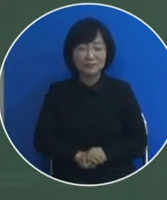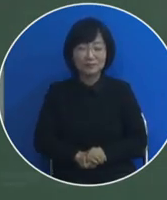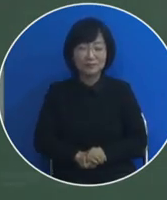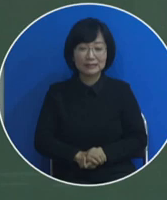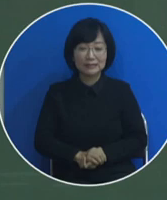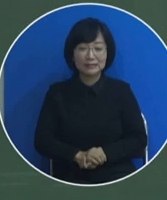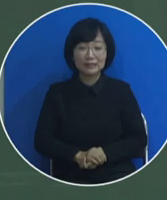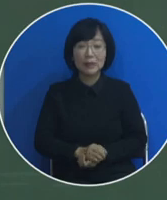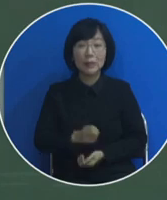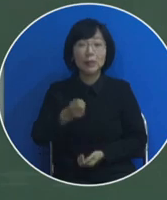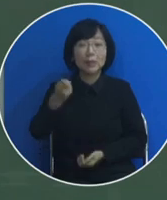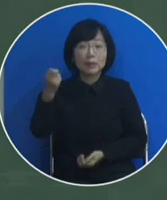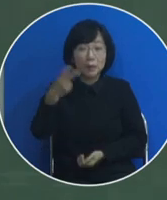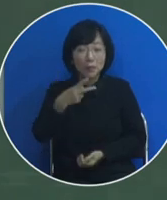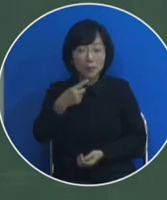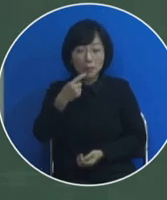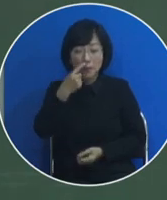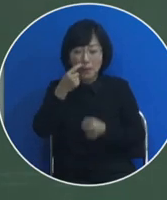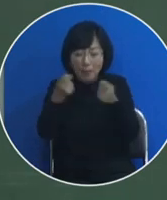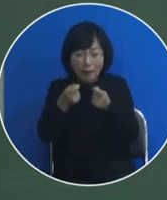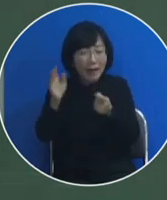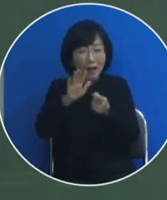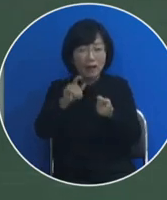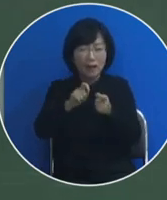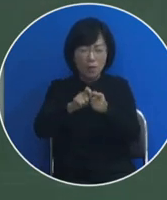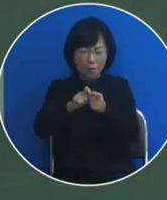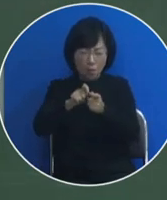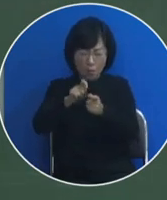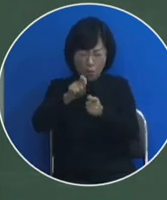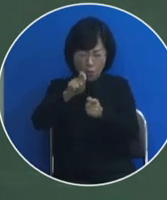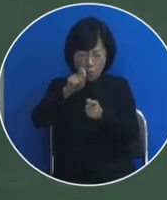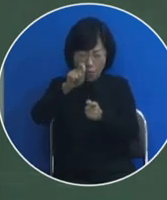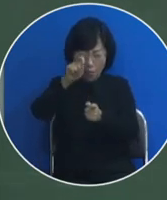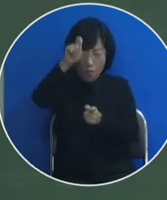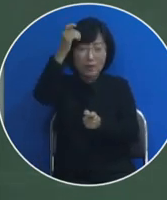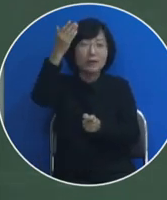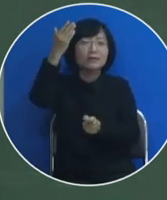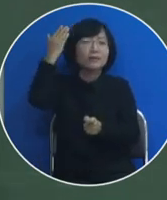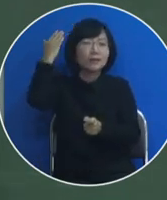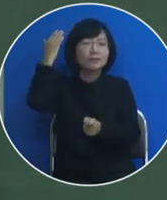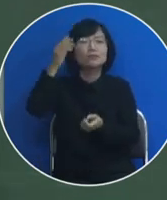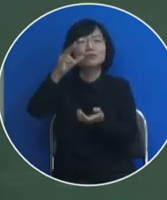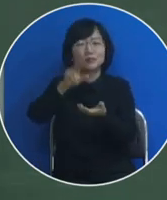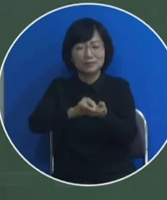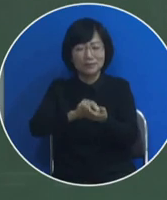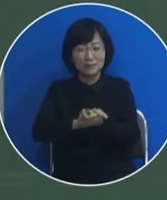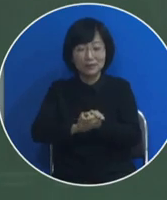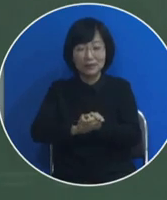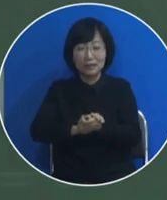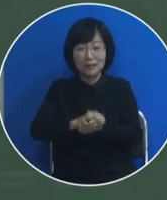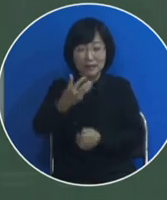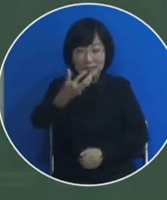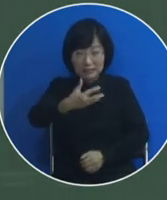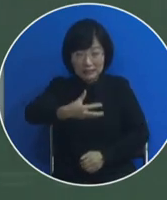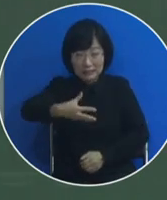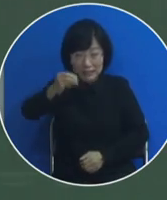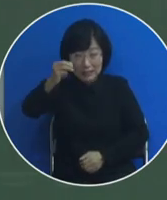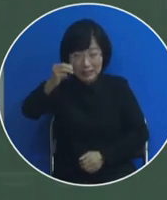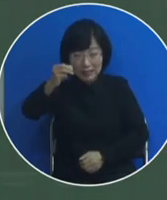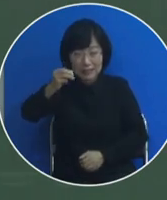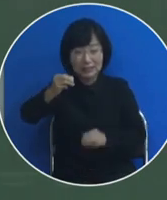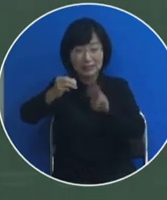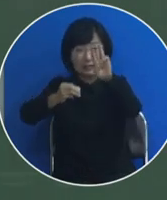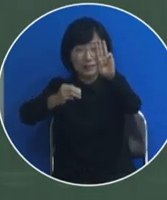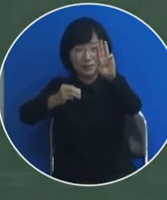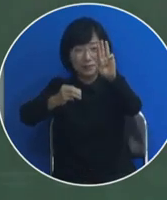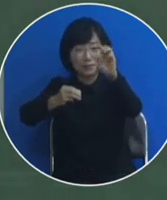past. 오래된 문제입니다. But the long-standing problem. 요게 바로 창세기 3장, 6장, 11장 아닙니까? And this is Genesis 3, 6,